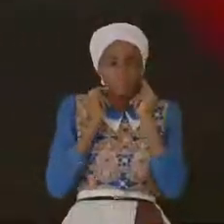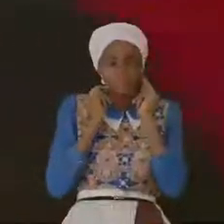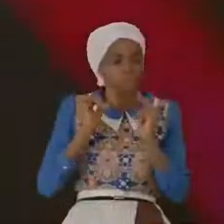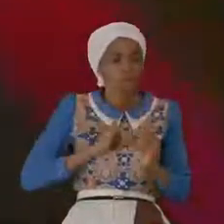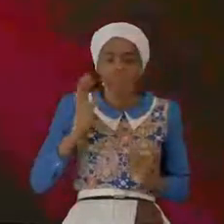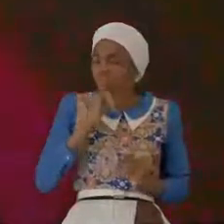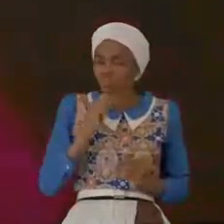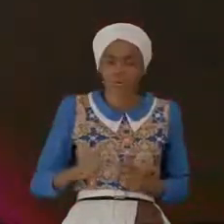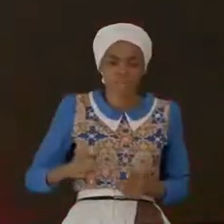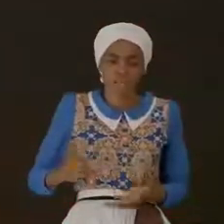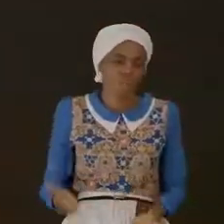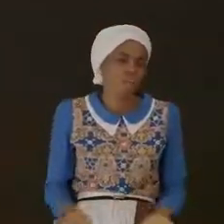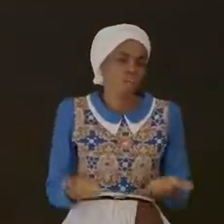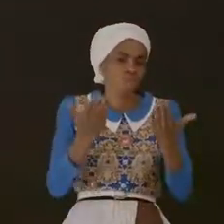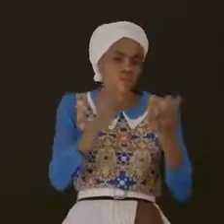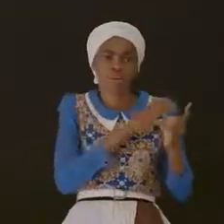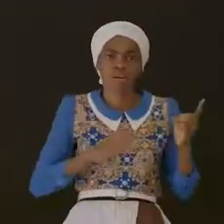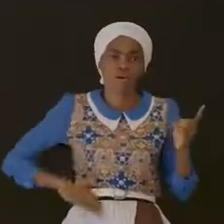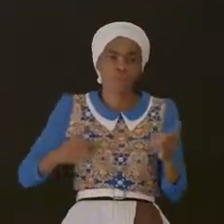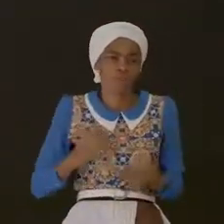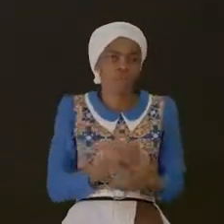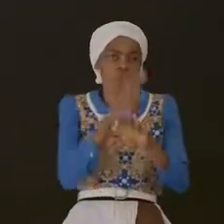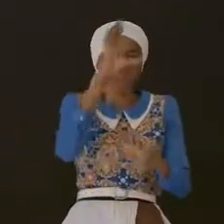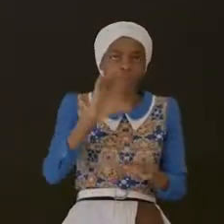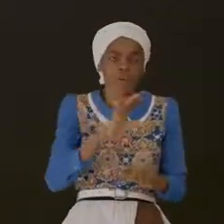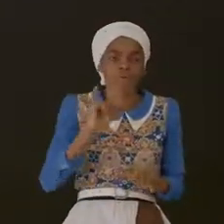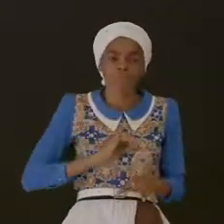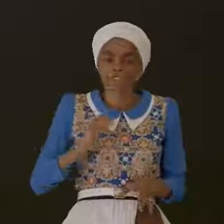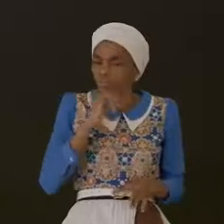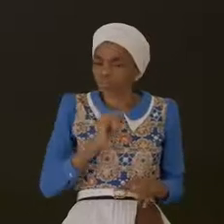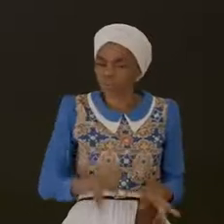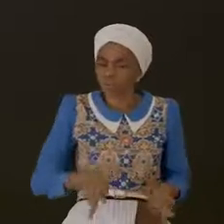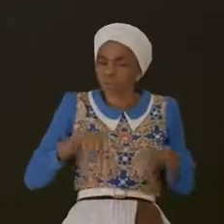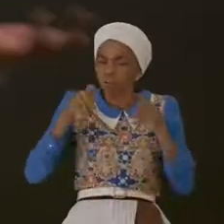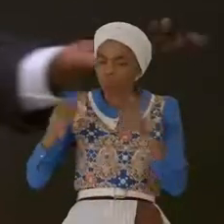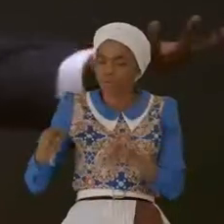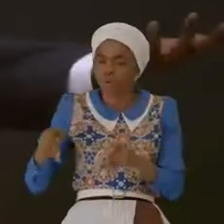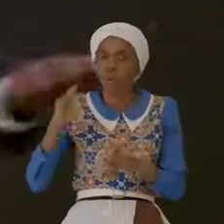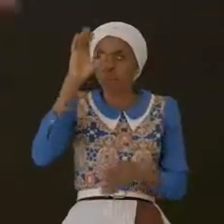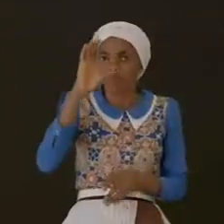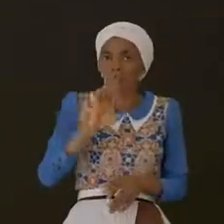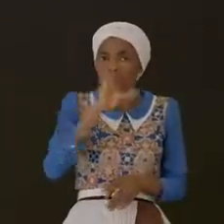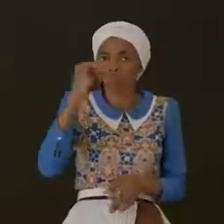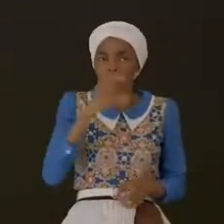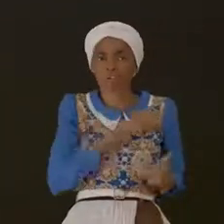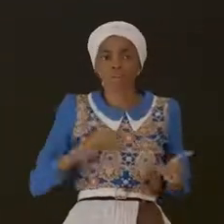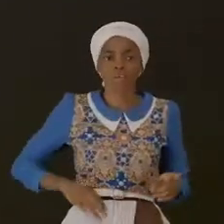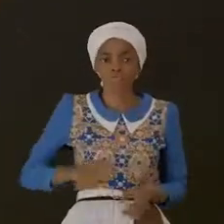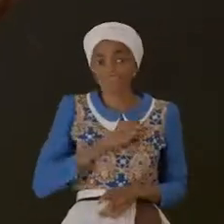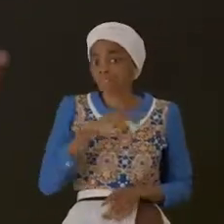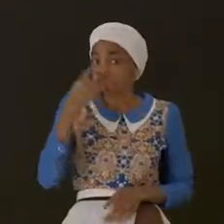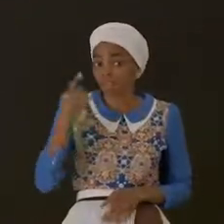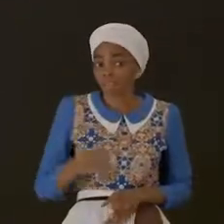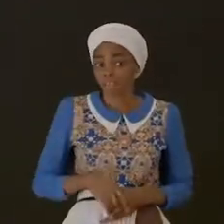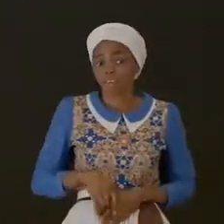du calvaire. Je ne dois pas promouvoir la croix de Christ. Il dit d'accord. Après